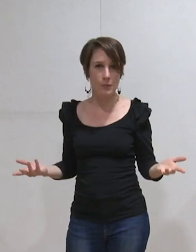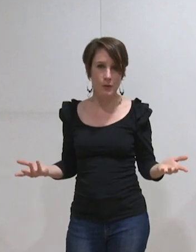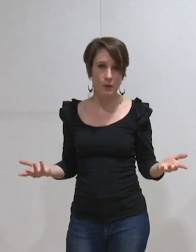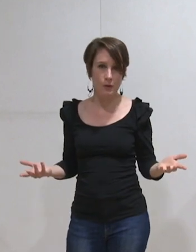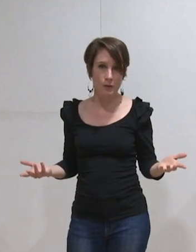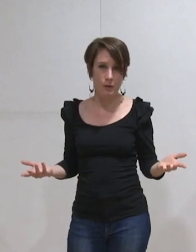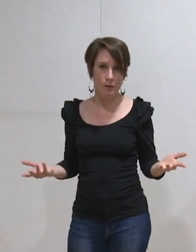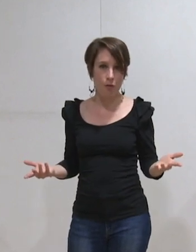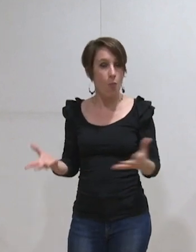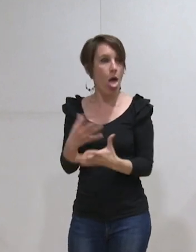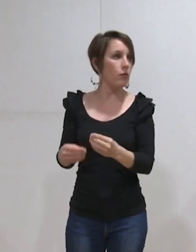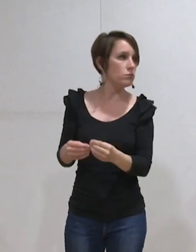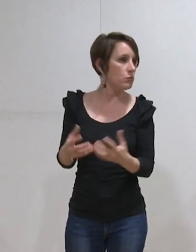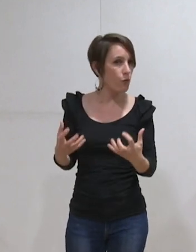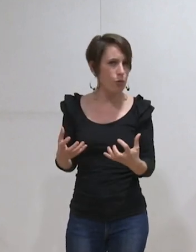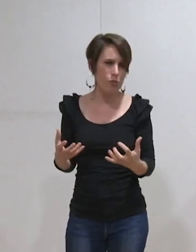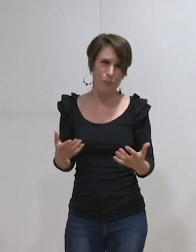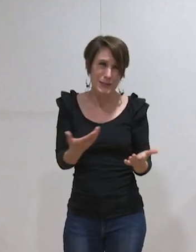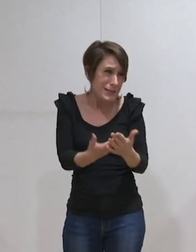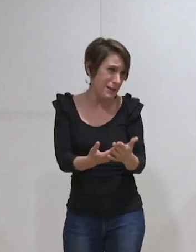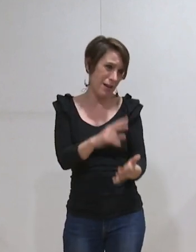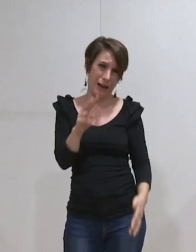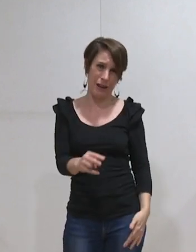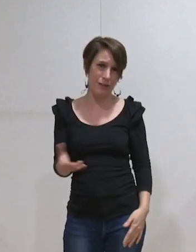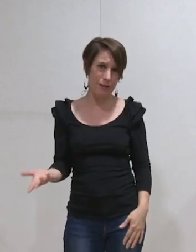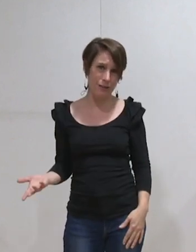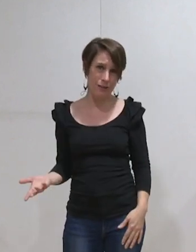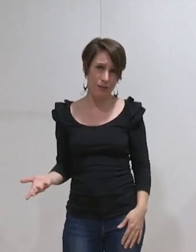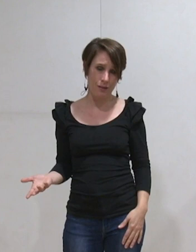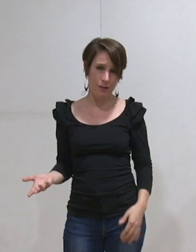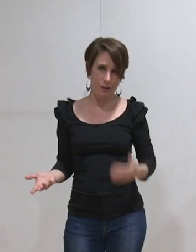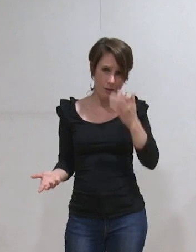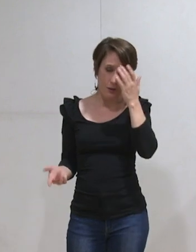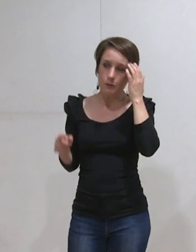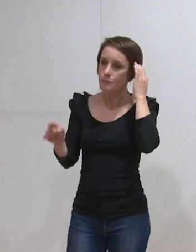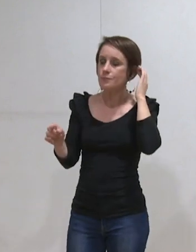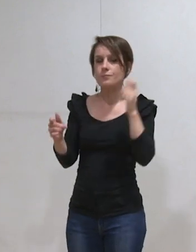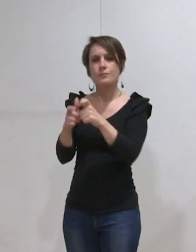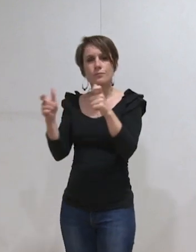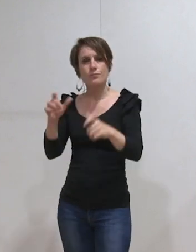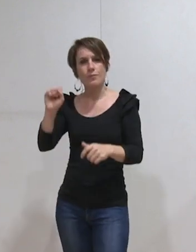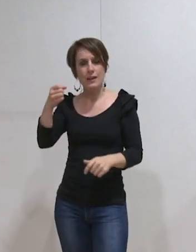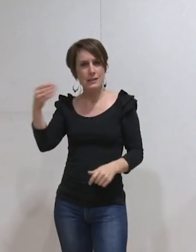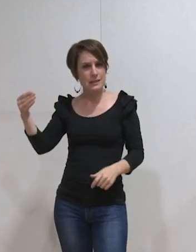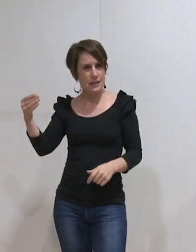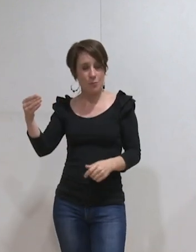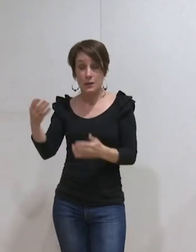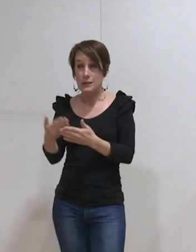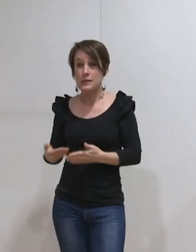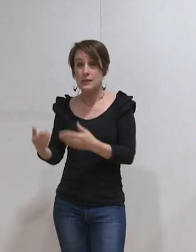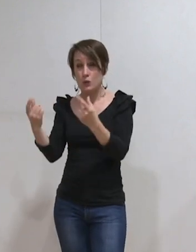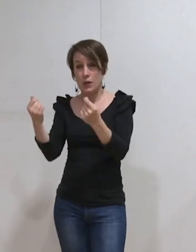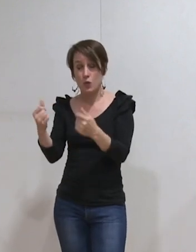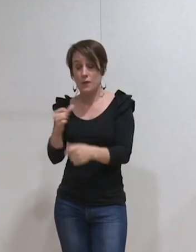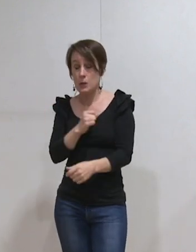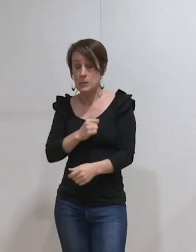expo c'est ça la réalité des faits d'ailleurs la situation financière de la SEM est tellement tendue que en